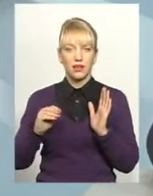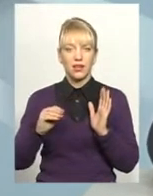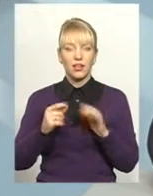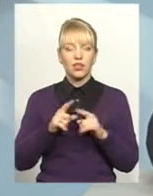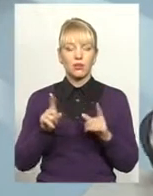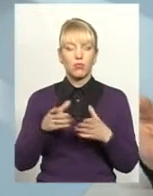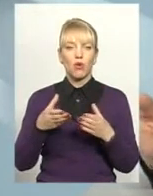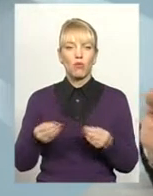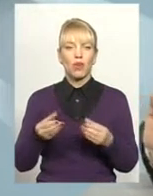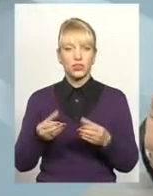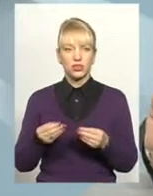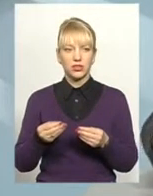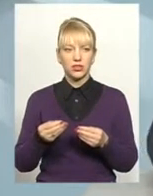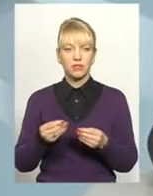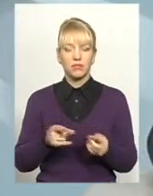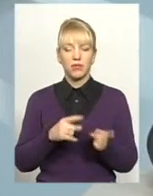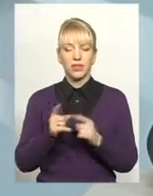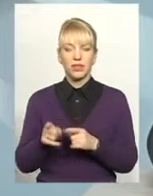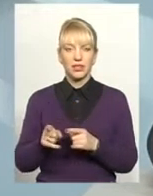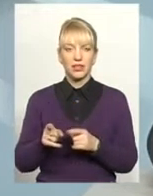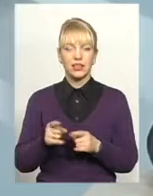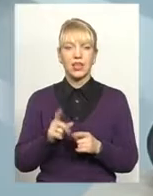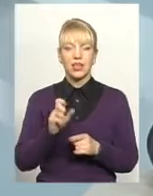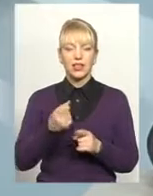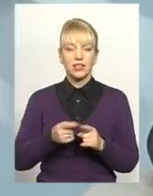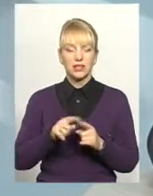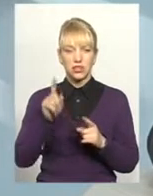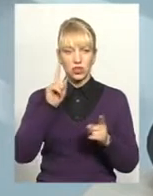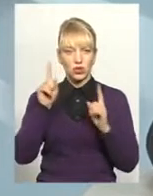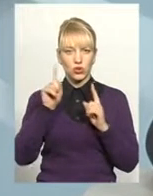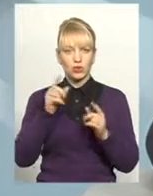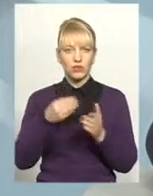пом'якшити, скажімо, перехід на ці шокові тарифи.